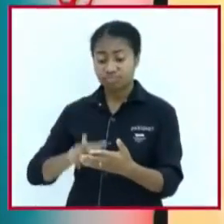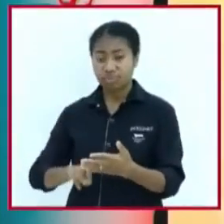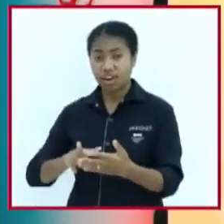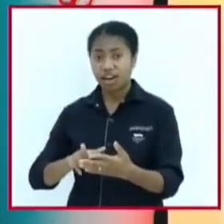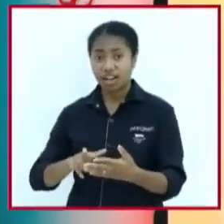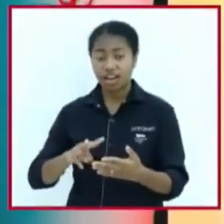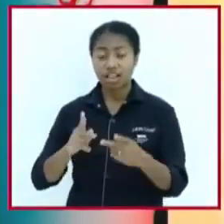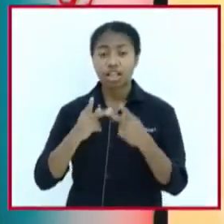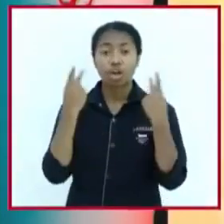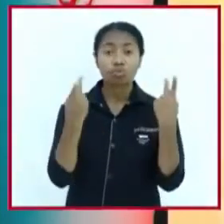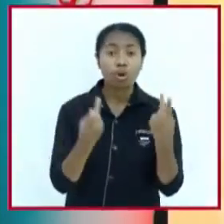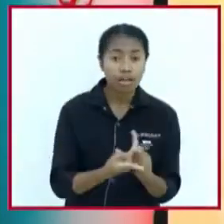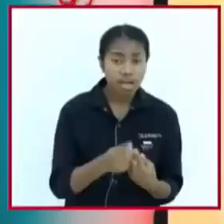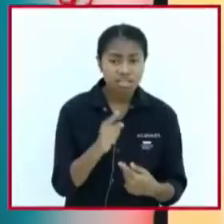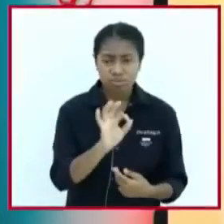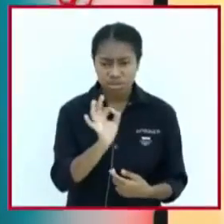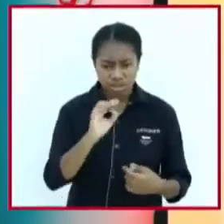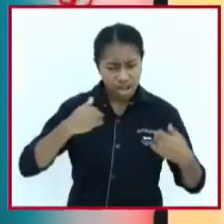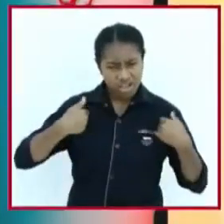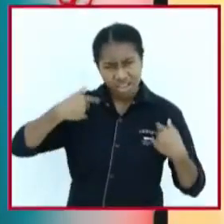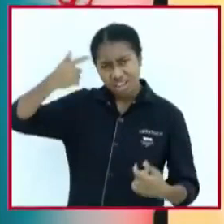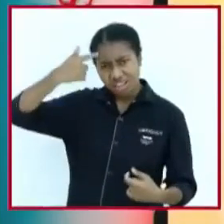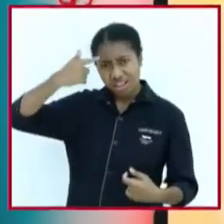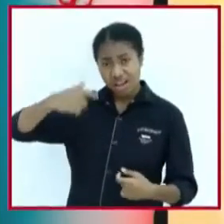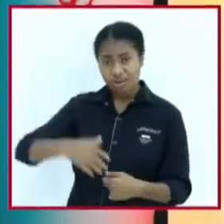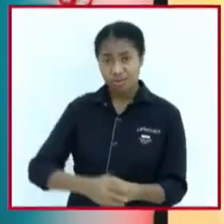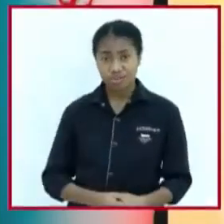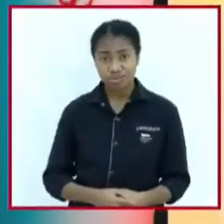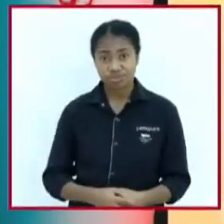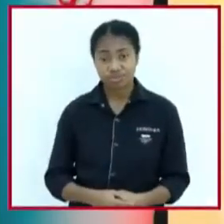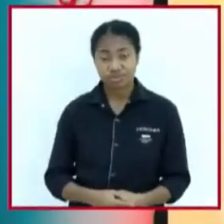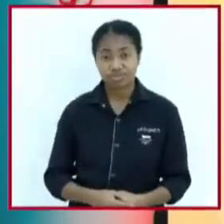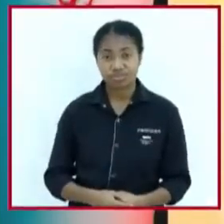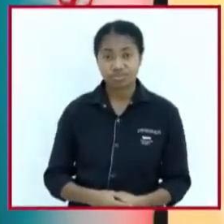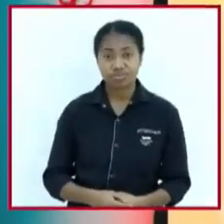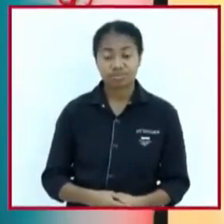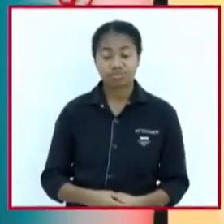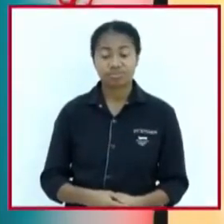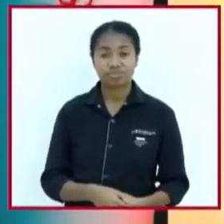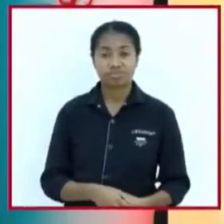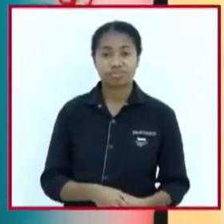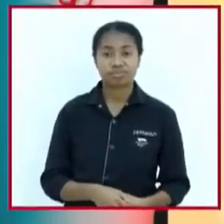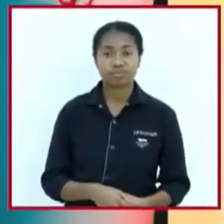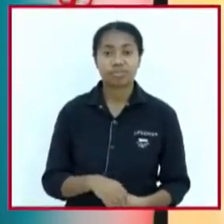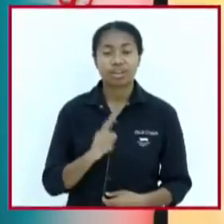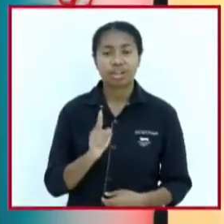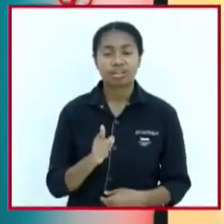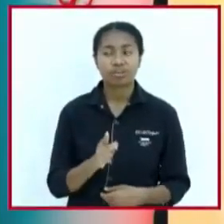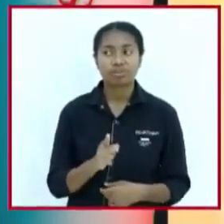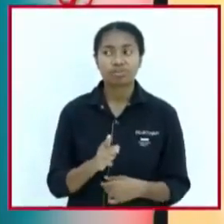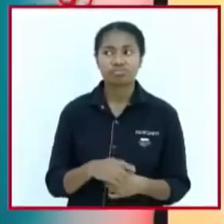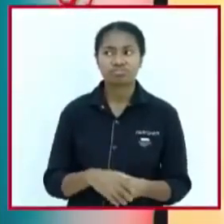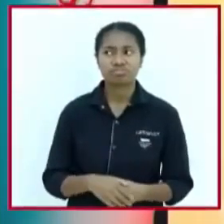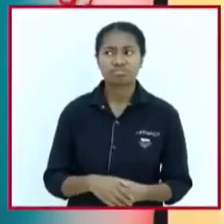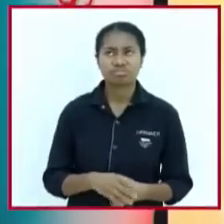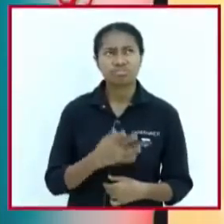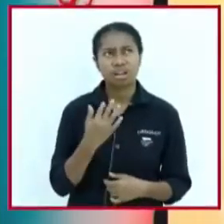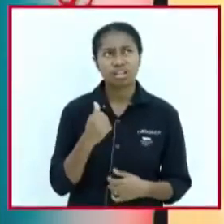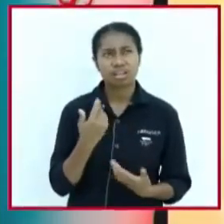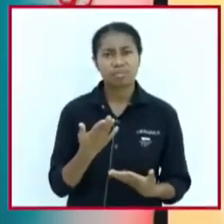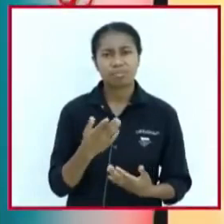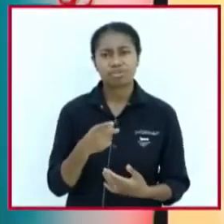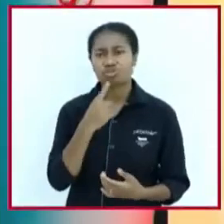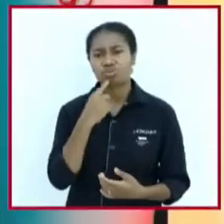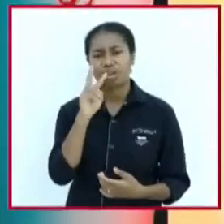tidak bermula hidupnya tidak berkesudahan atau dalam tuh Days English version There is no record of Mercedes